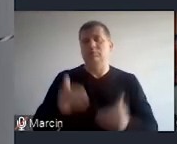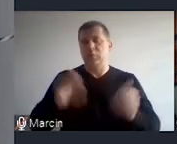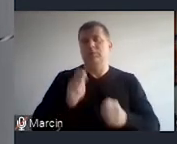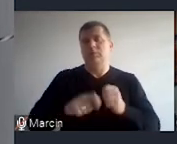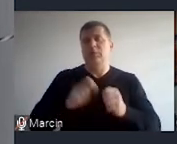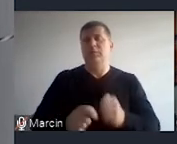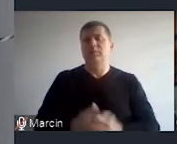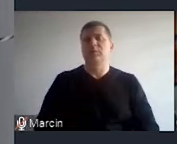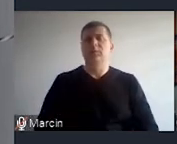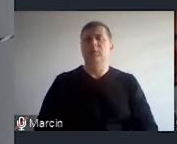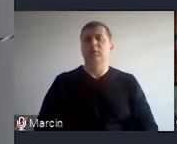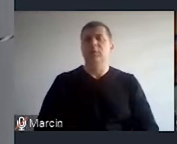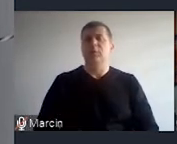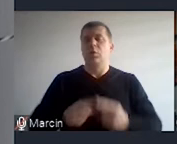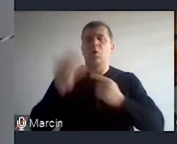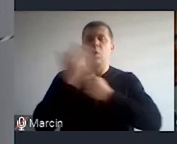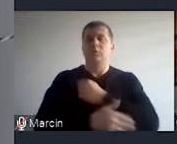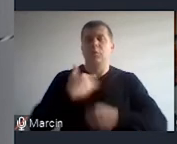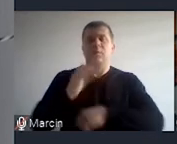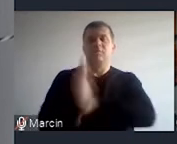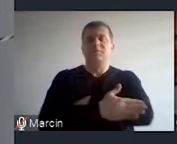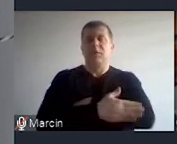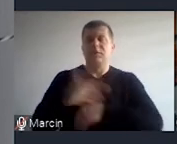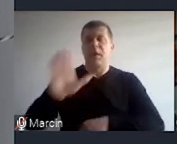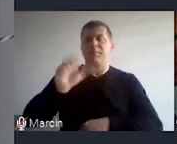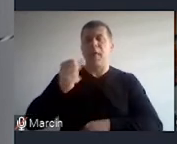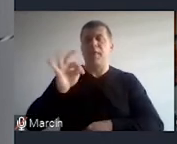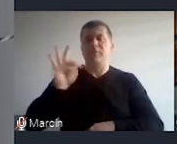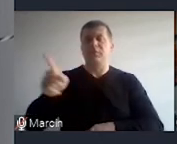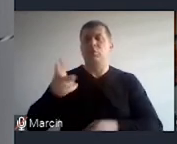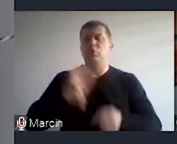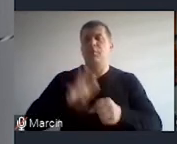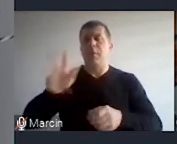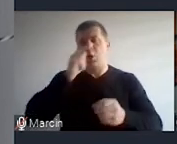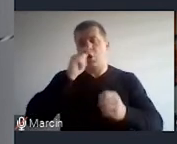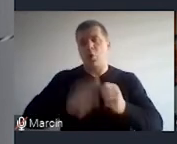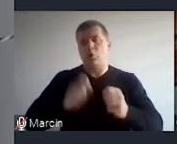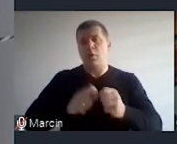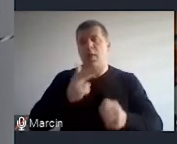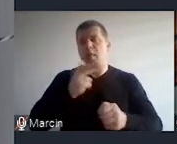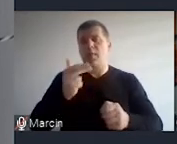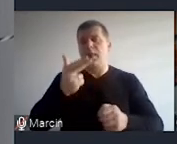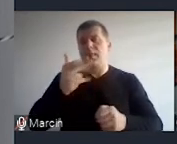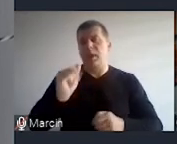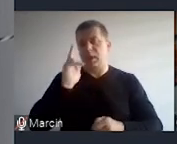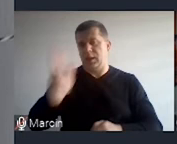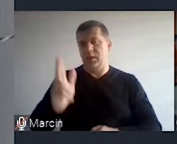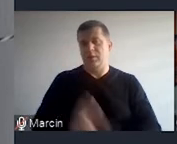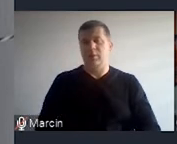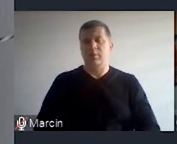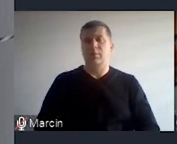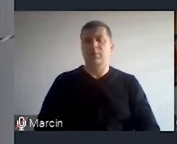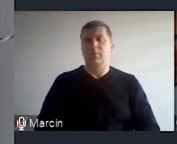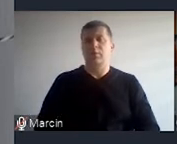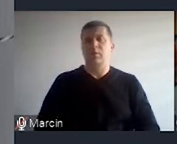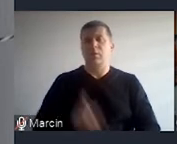europejskich. Ostatnio wspierałem takiego beneficjenta, który miał kontrolę Najwyższej Izby Kontroli.